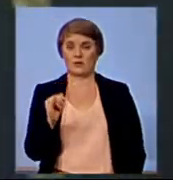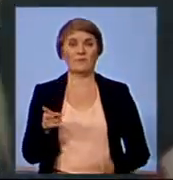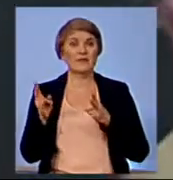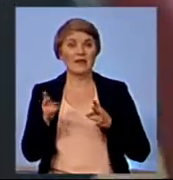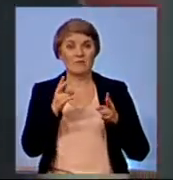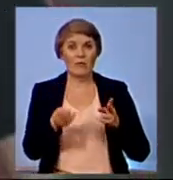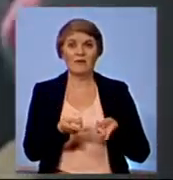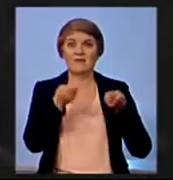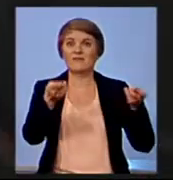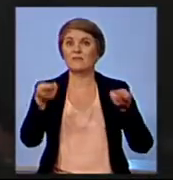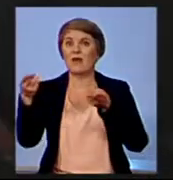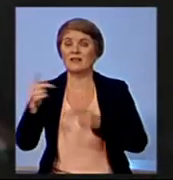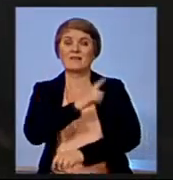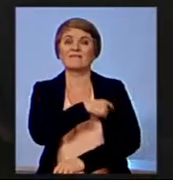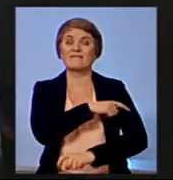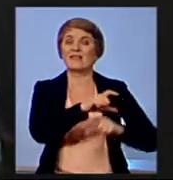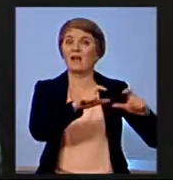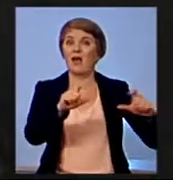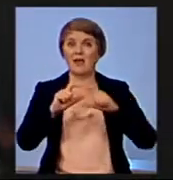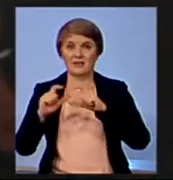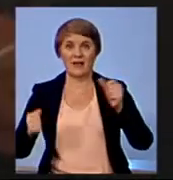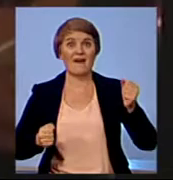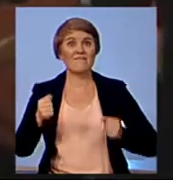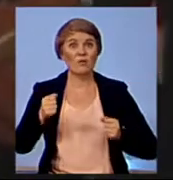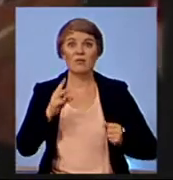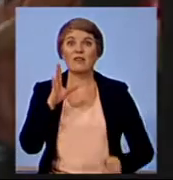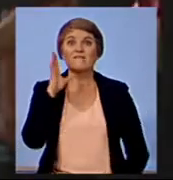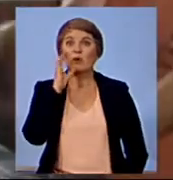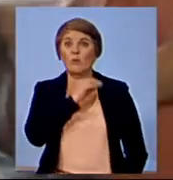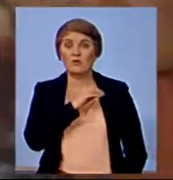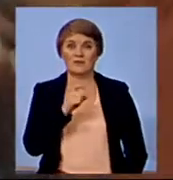Барнаулі. За попередніми даними, водій не впорався з керуванням.